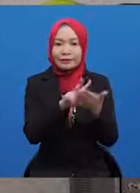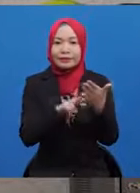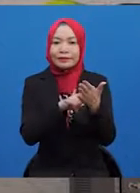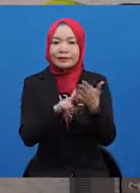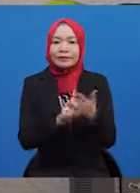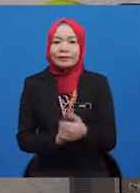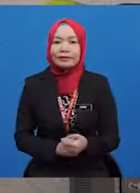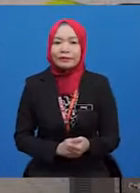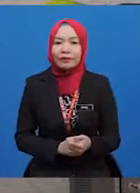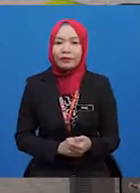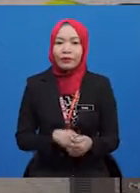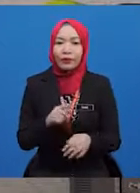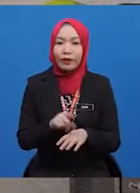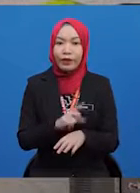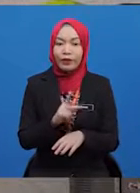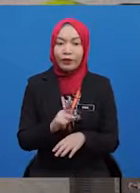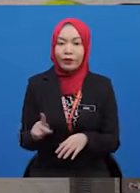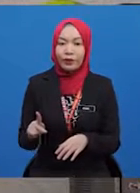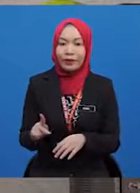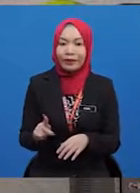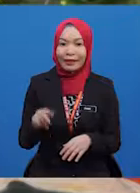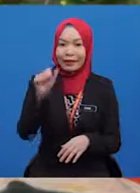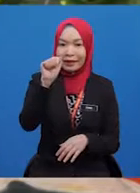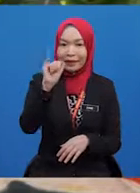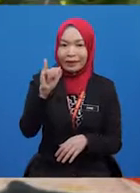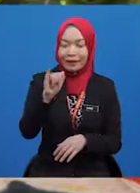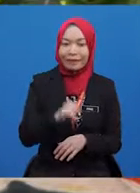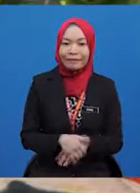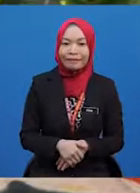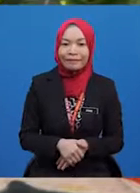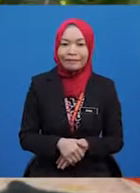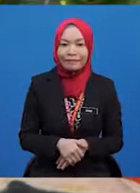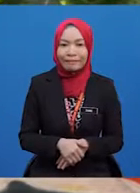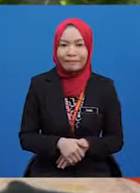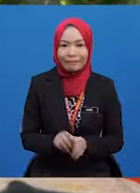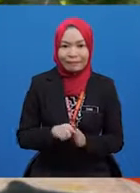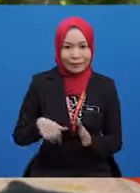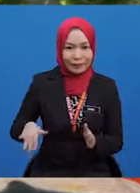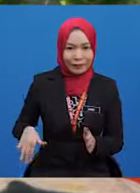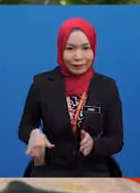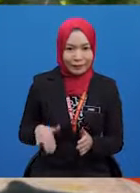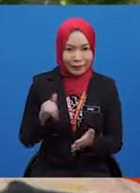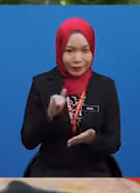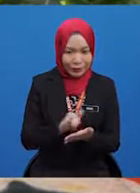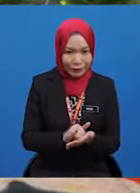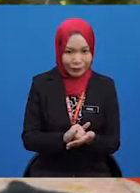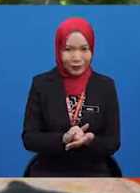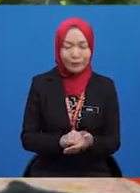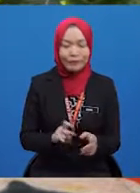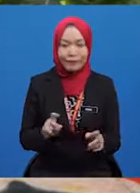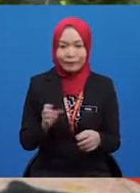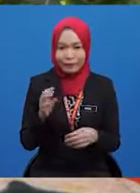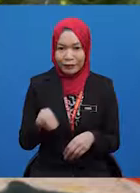lakaran menggunakan Adobe Photoshop. Sebelum itu, pastikan murid-murid